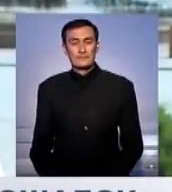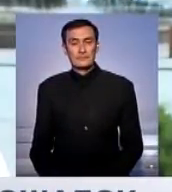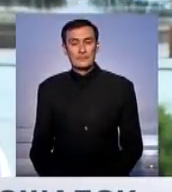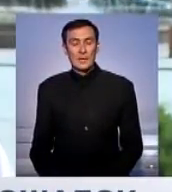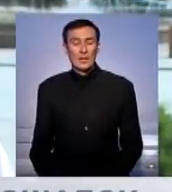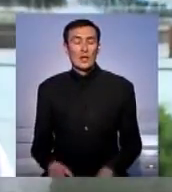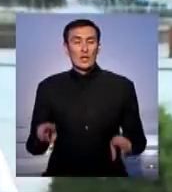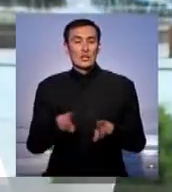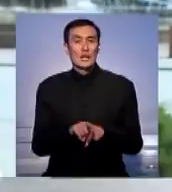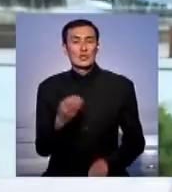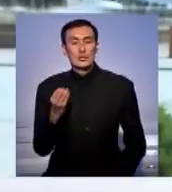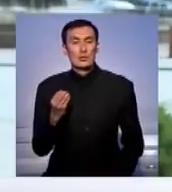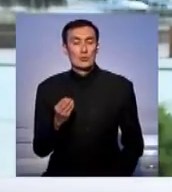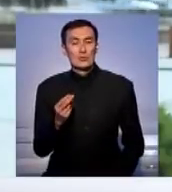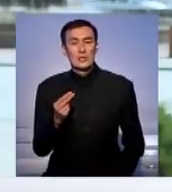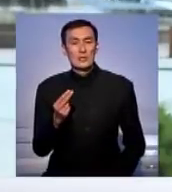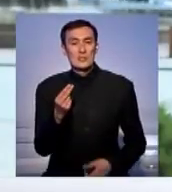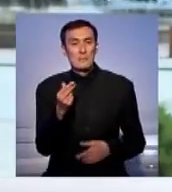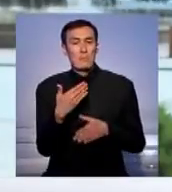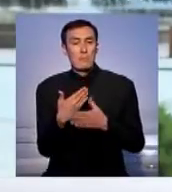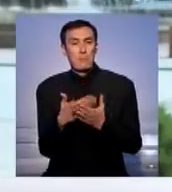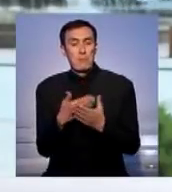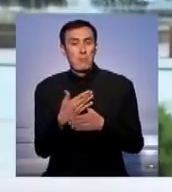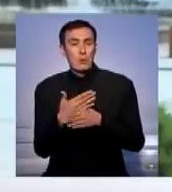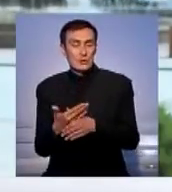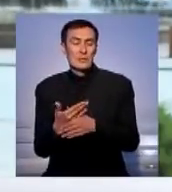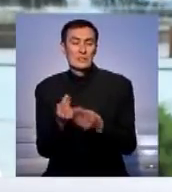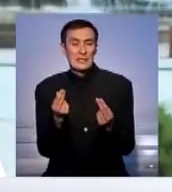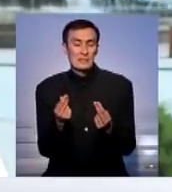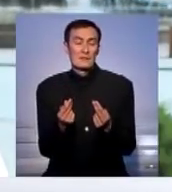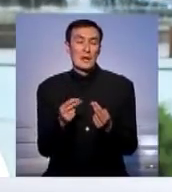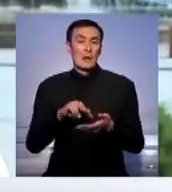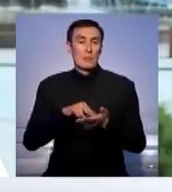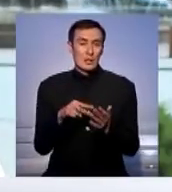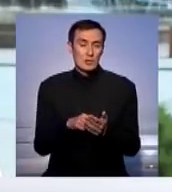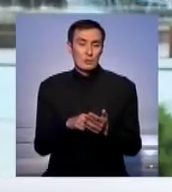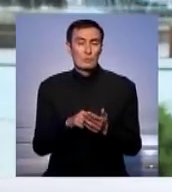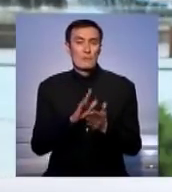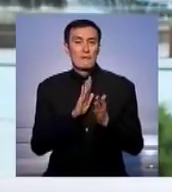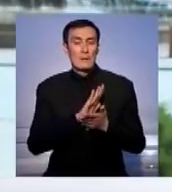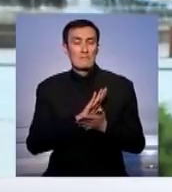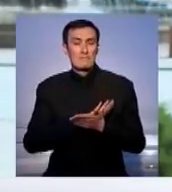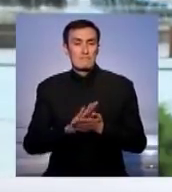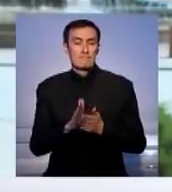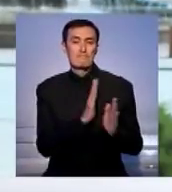Кроме этого, за счет спонсорских средств также планируется привести в порядок